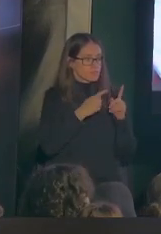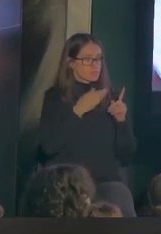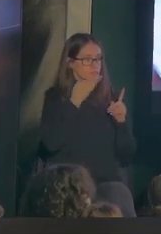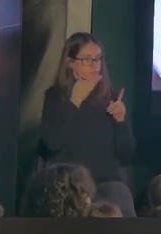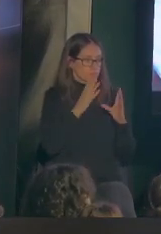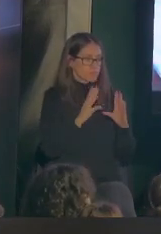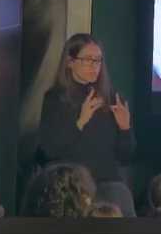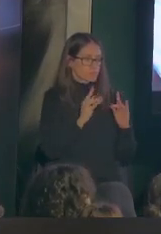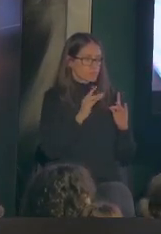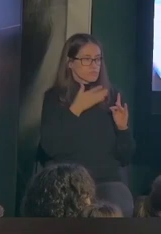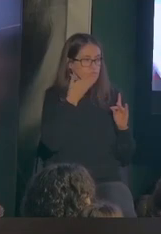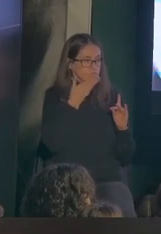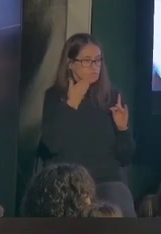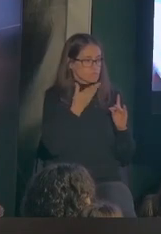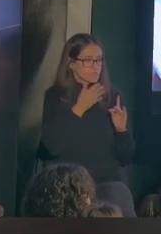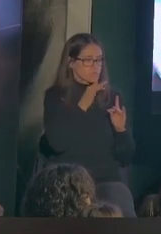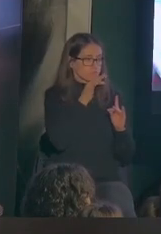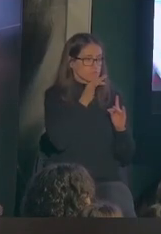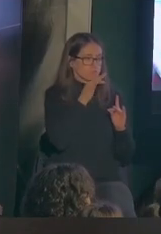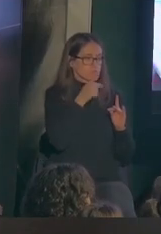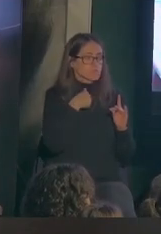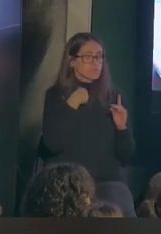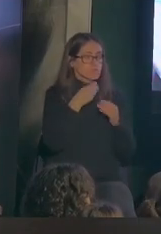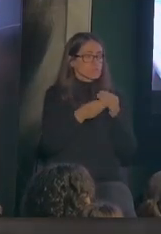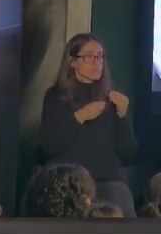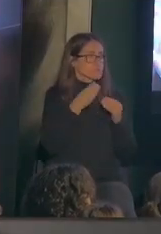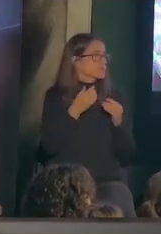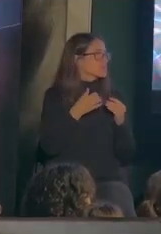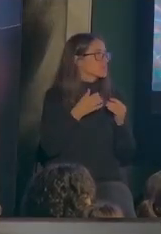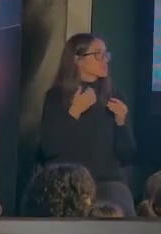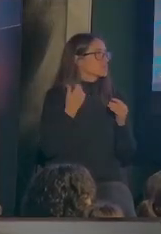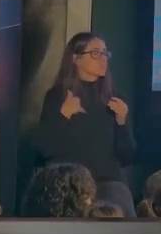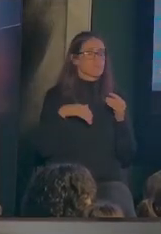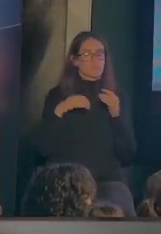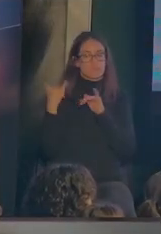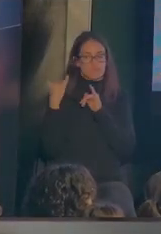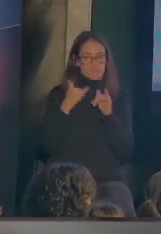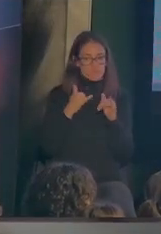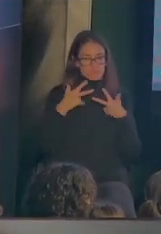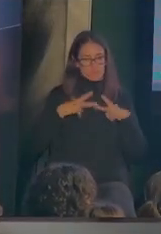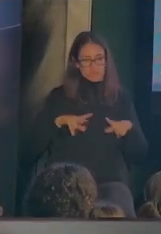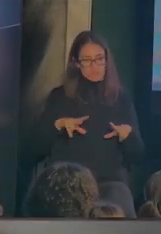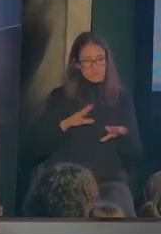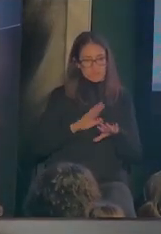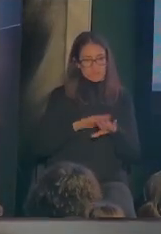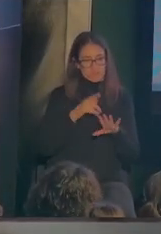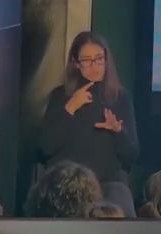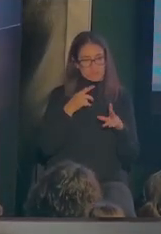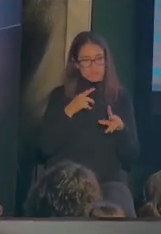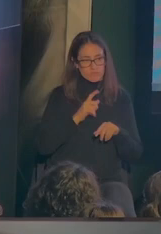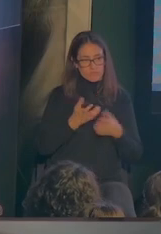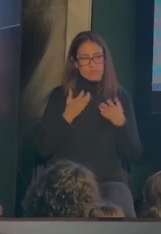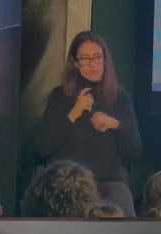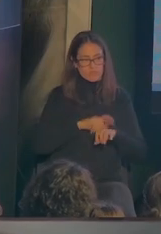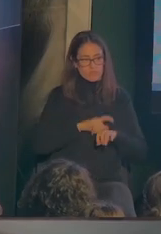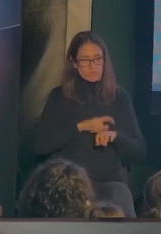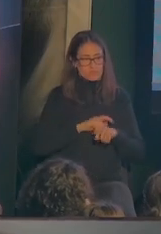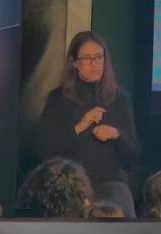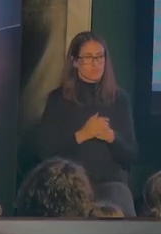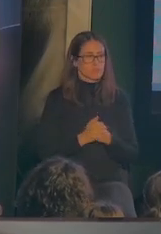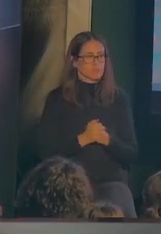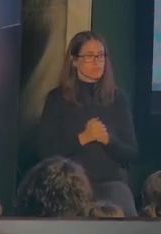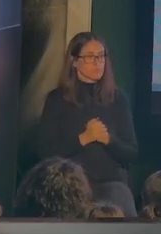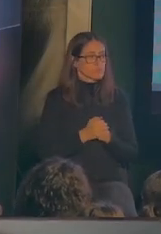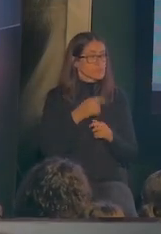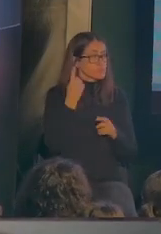calent, sí? El que faré, jo com també n'he portat un, utilitzaré el que he portat, vale? per optimitzar el tema dels temps. Aquí